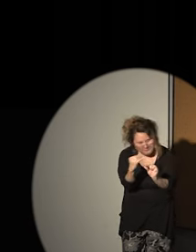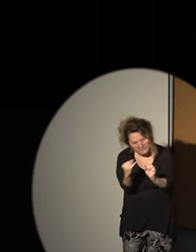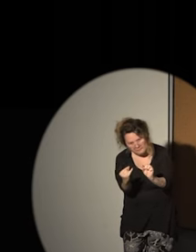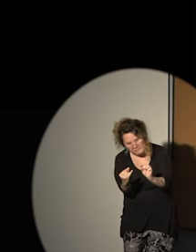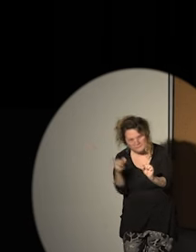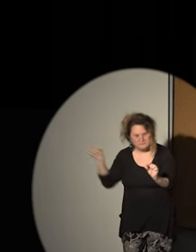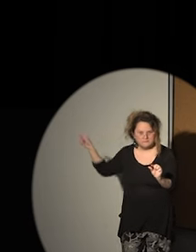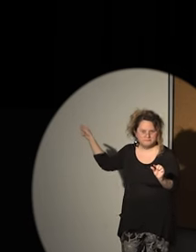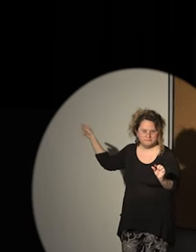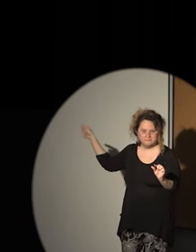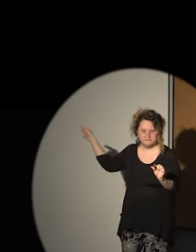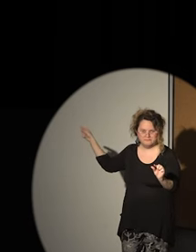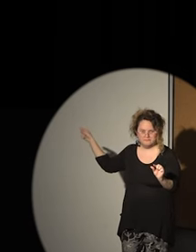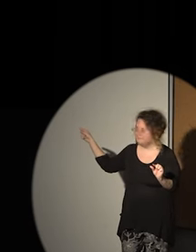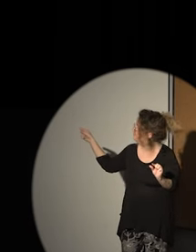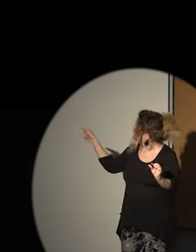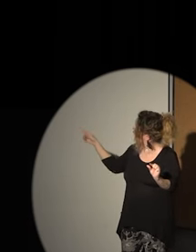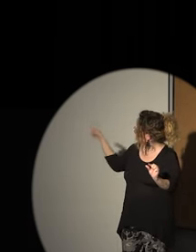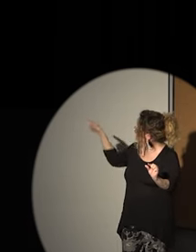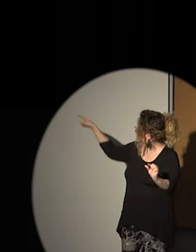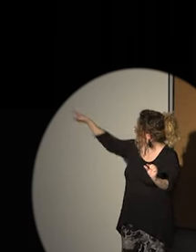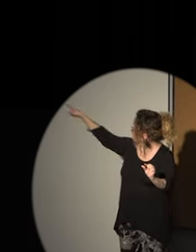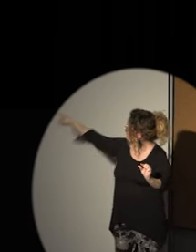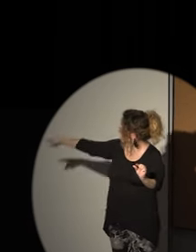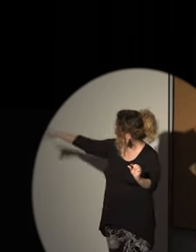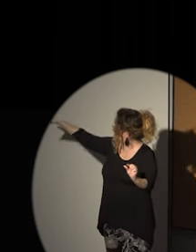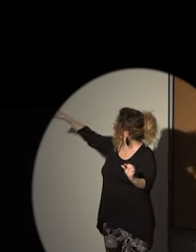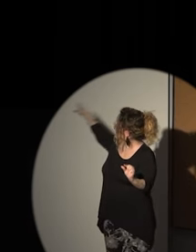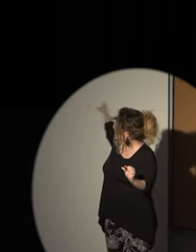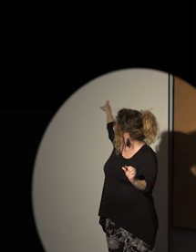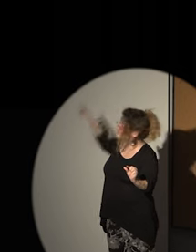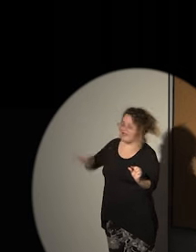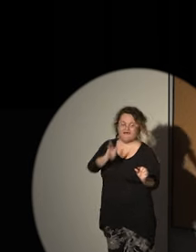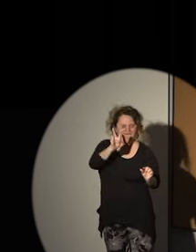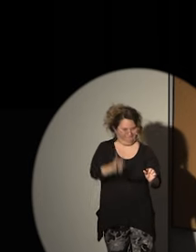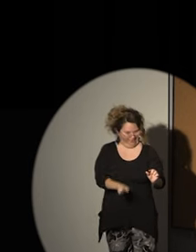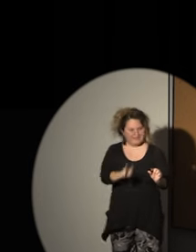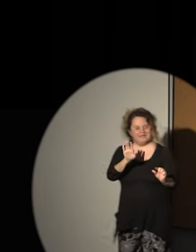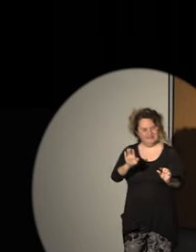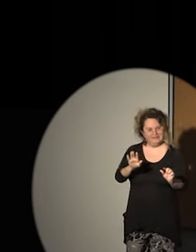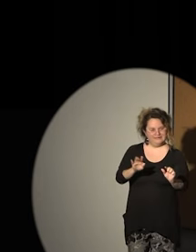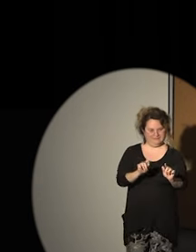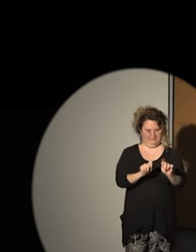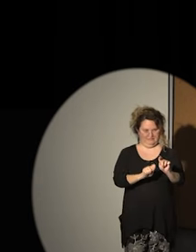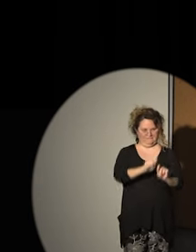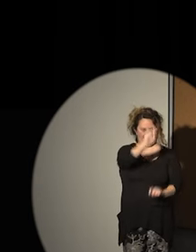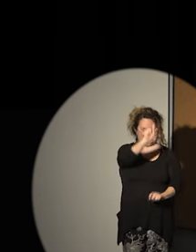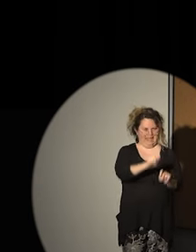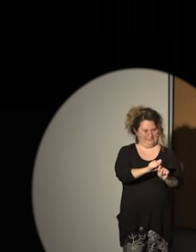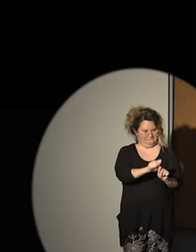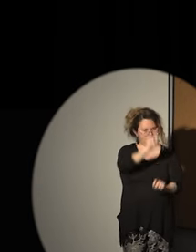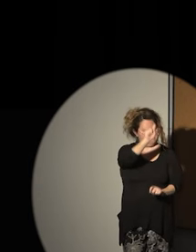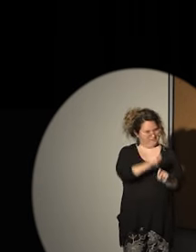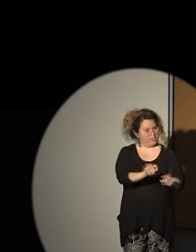Alors, pour redémontrer ça, ce que vous voyez, cette image est fidèle du point de vue de la taille des planètes. Elle n'est pas fidèle au niveau de la distance